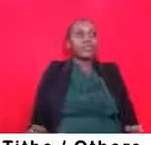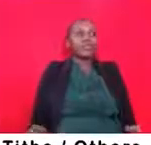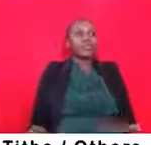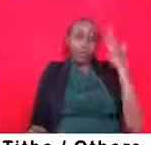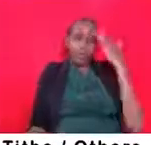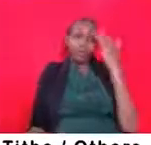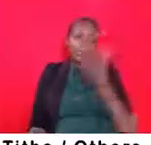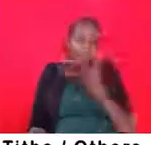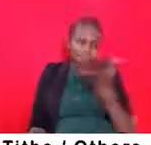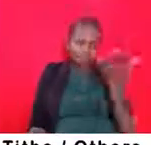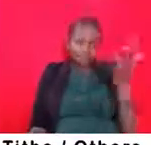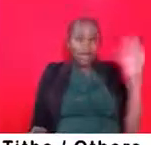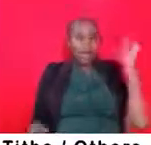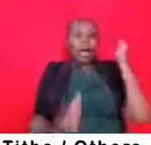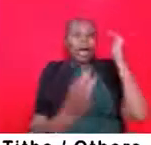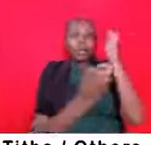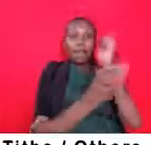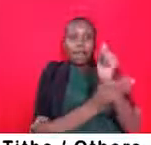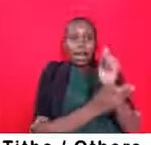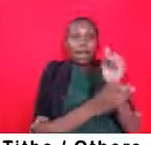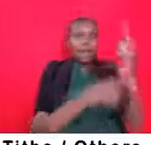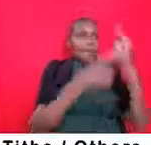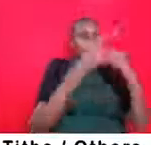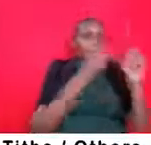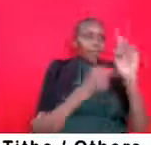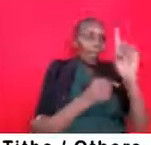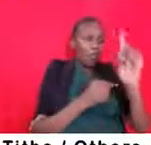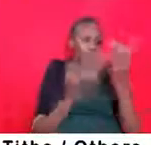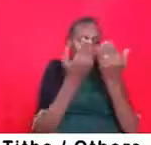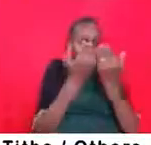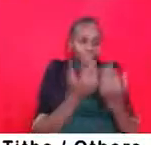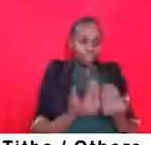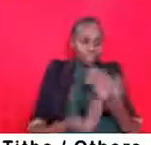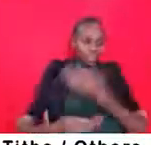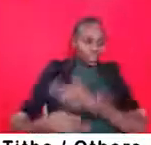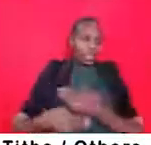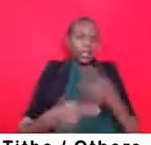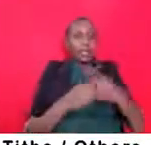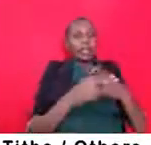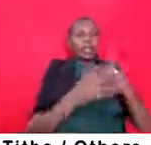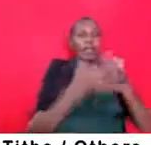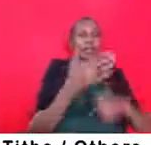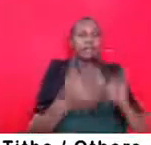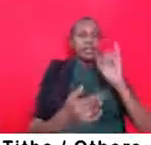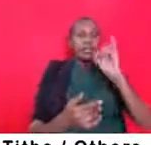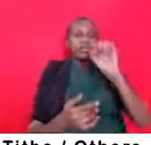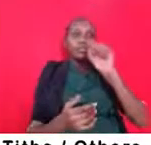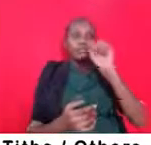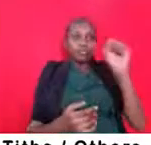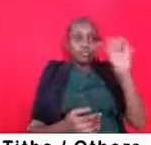Wajua, Abraham alikuja akapata mtoto mmoja, by the jina ya mtoto alikuwa anaitwa nani? Adi Jeremia.